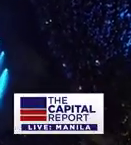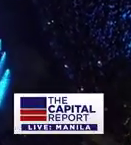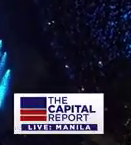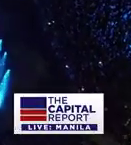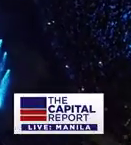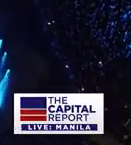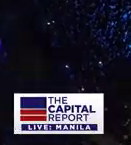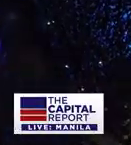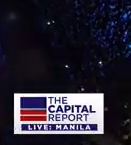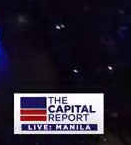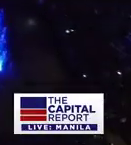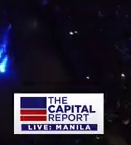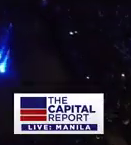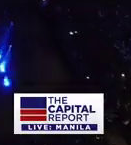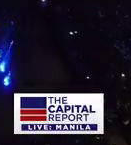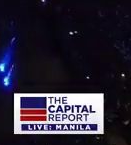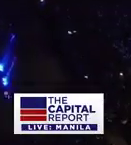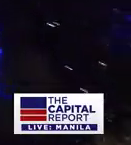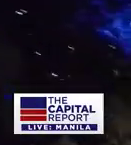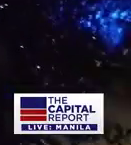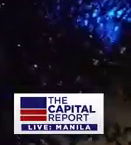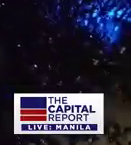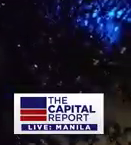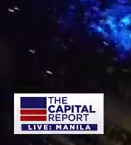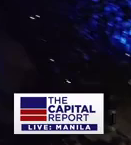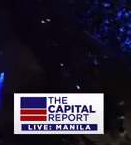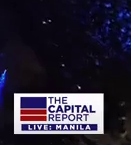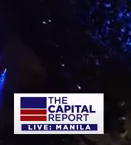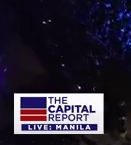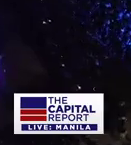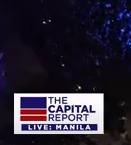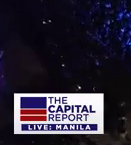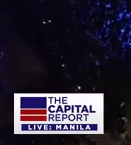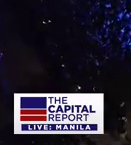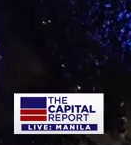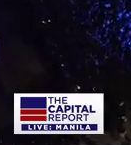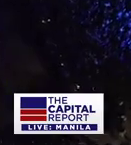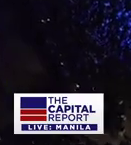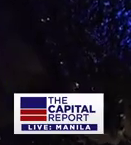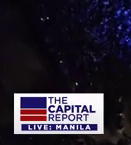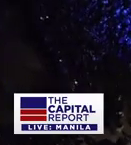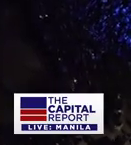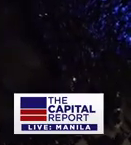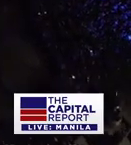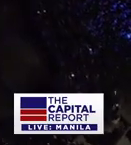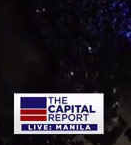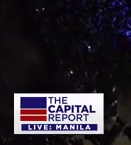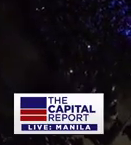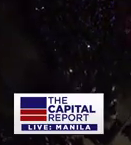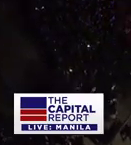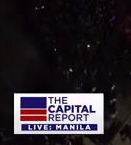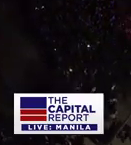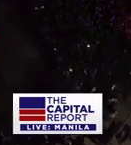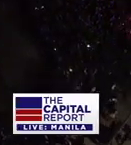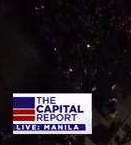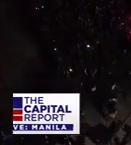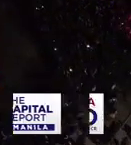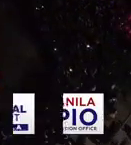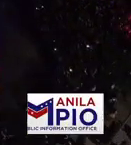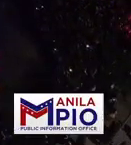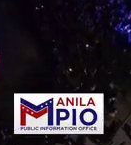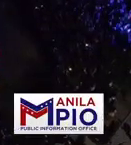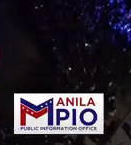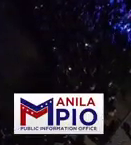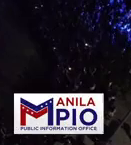Ayan, ganda oh. Oh, ayan oh, tingnan mo. Nabisto na yung ano, yung tawag dito, yung